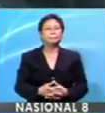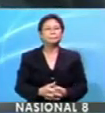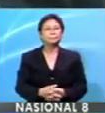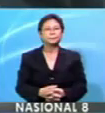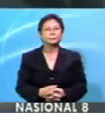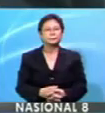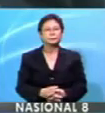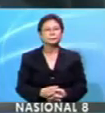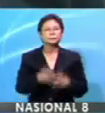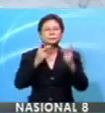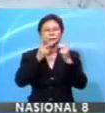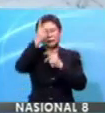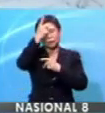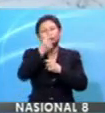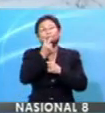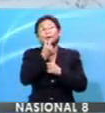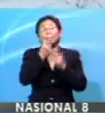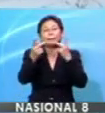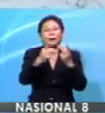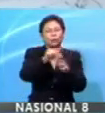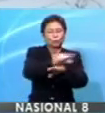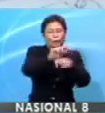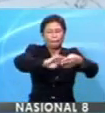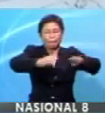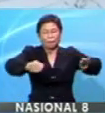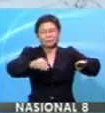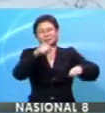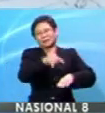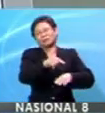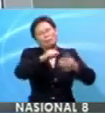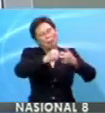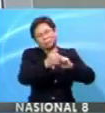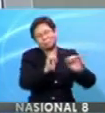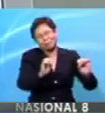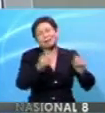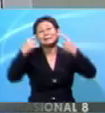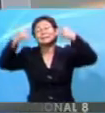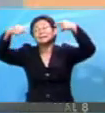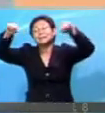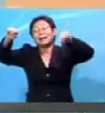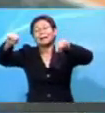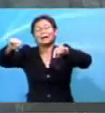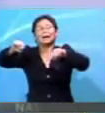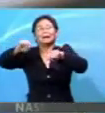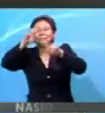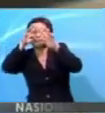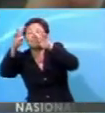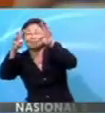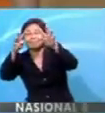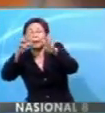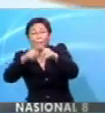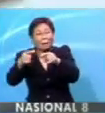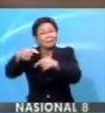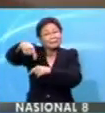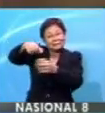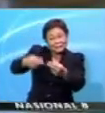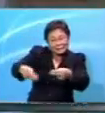antarabangsa kata Datuk Seri Ahmad shabri penggunaan bahasa bukan menjadi persoalan dalam menentukan kejayaan sebuah kandungan kreatif sebaliknya nilai